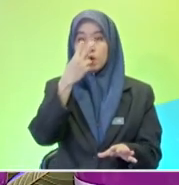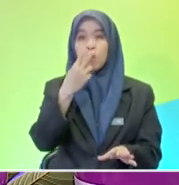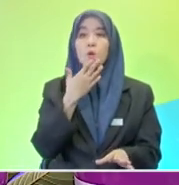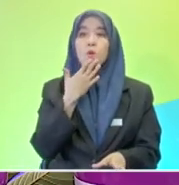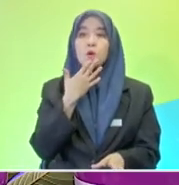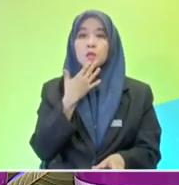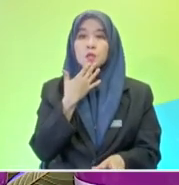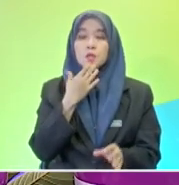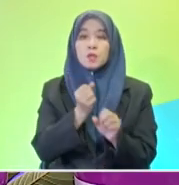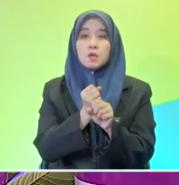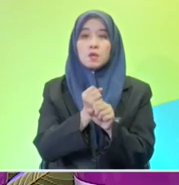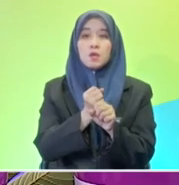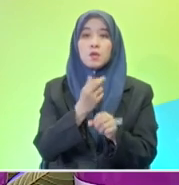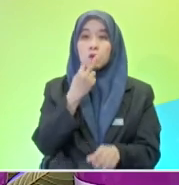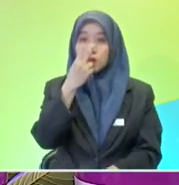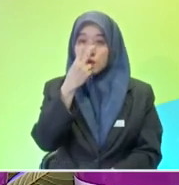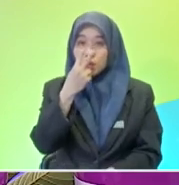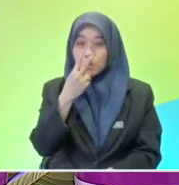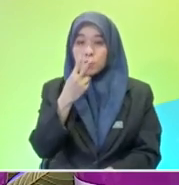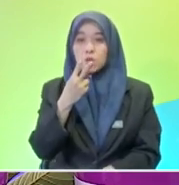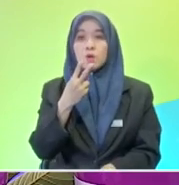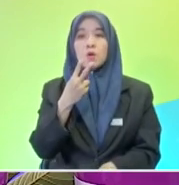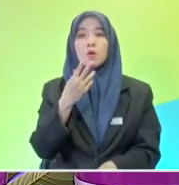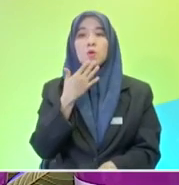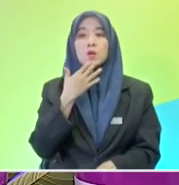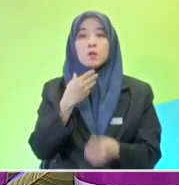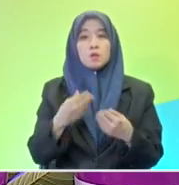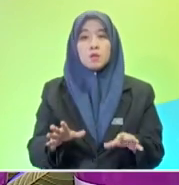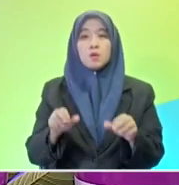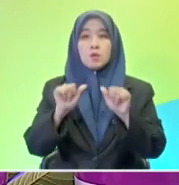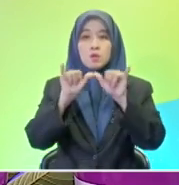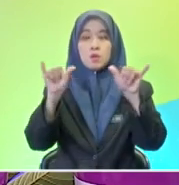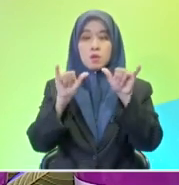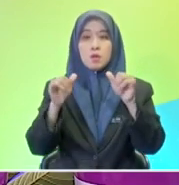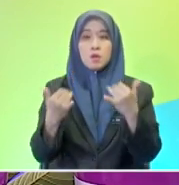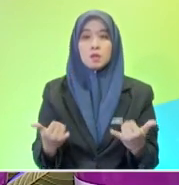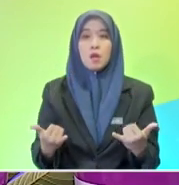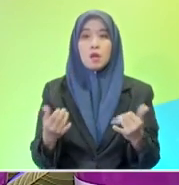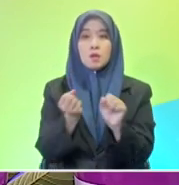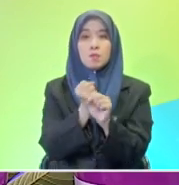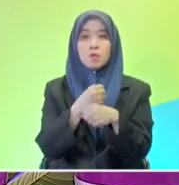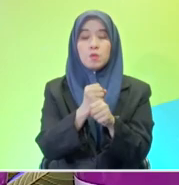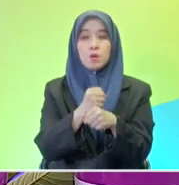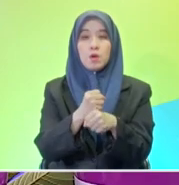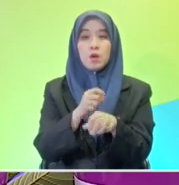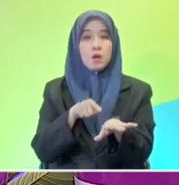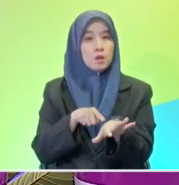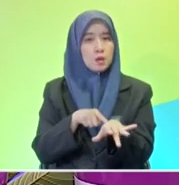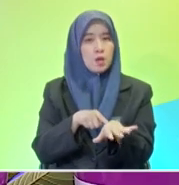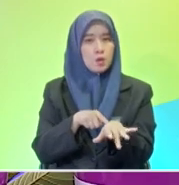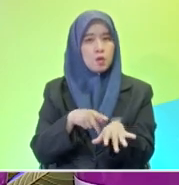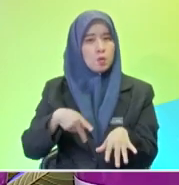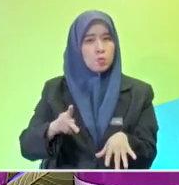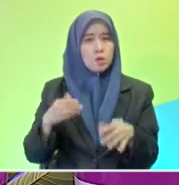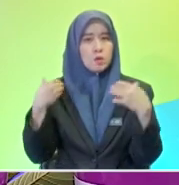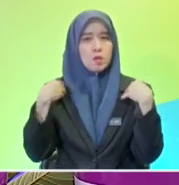e Belum belum kita dah tengok warna dah tengok saiz kita nak tengok bentuk juga daun pun ada bentuk tah murid-murid ada bentuk juga tah Abang